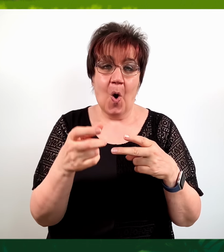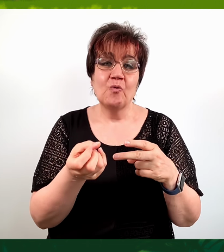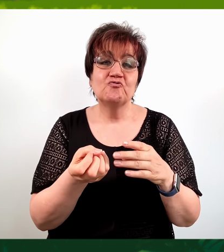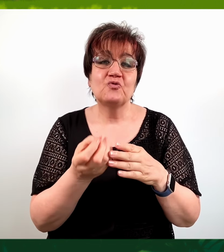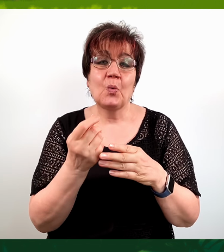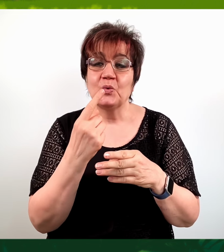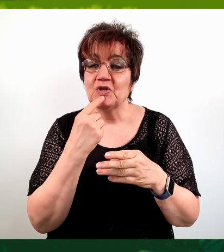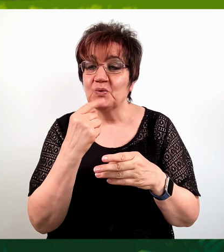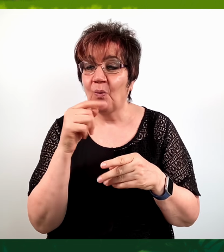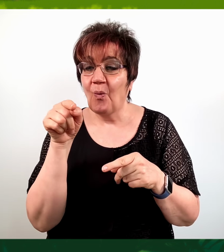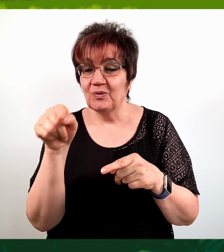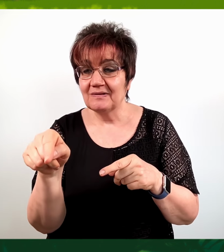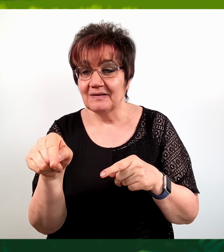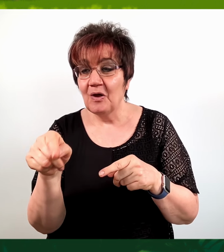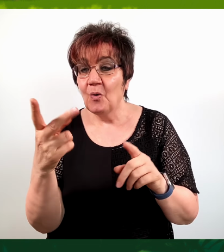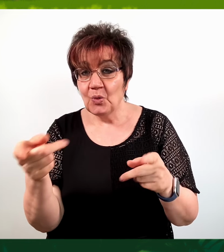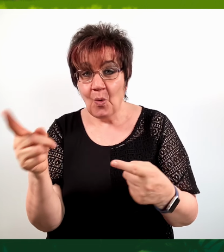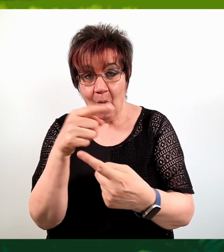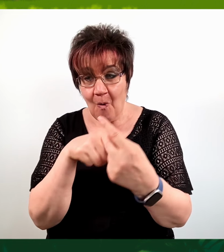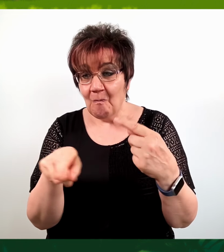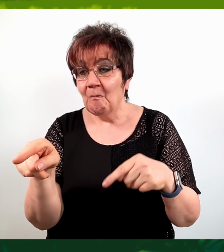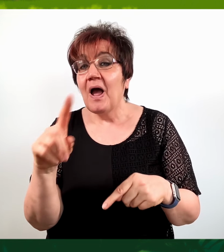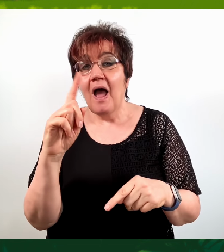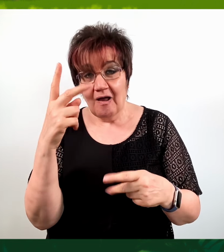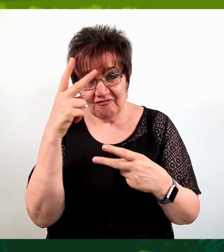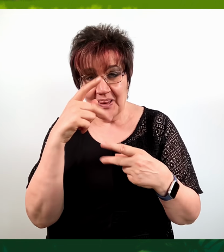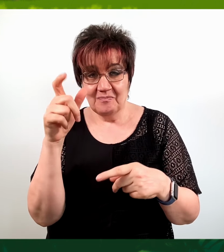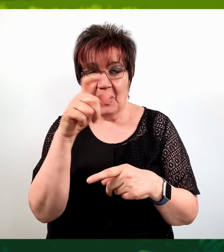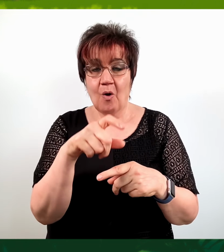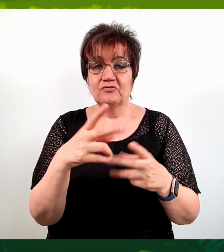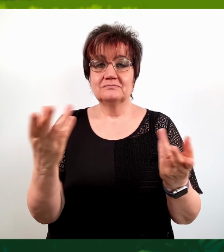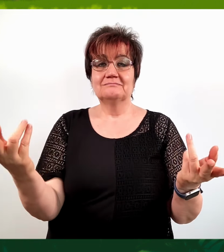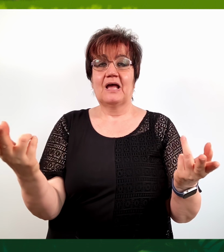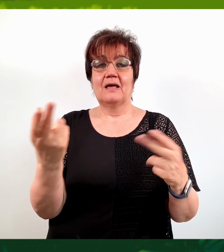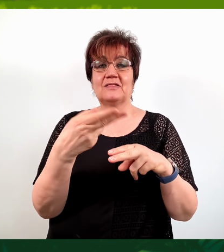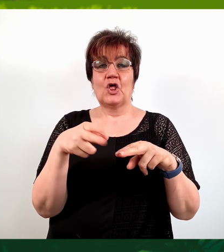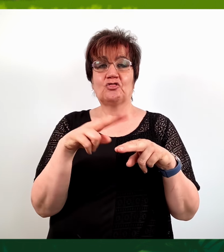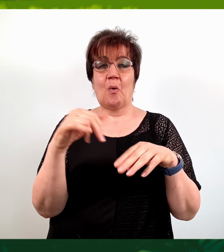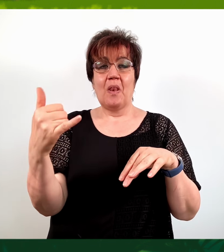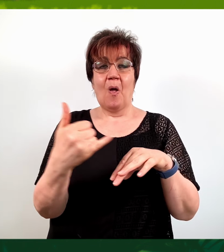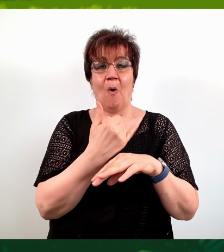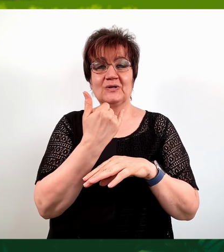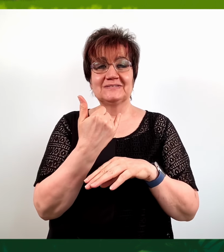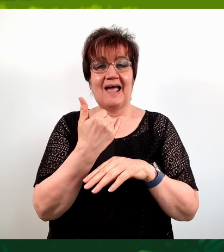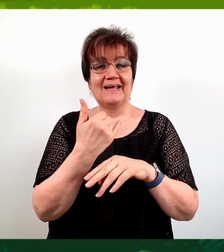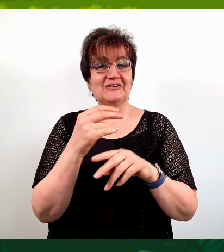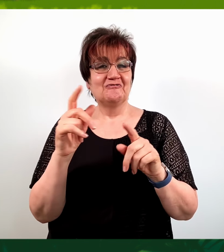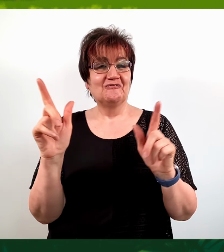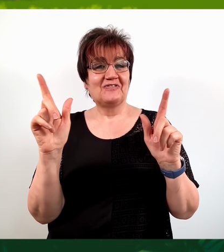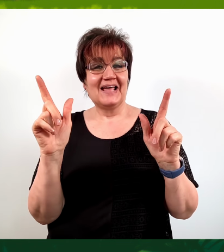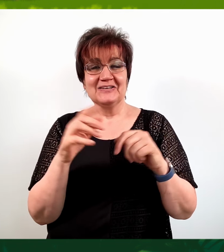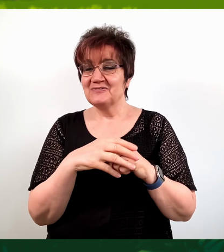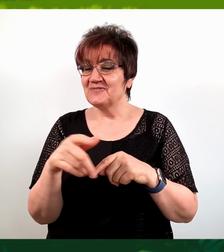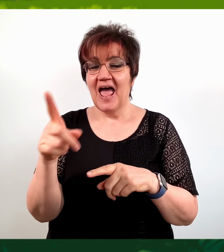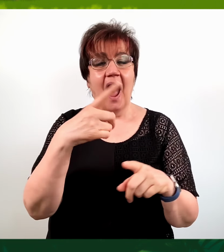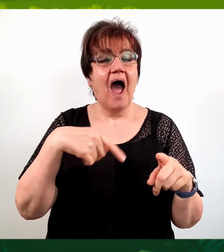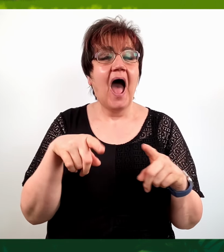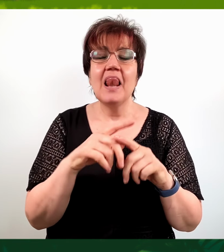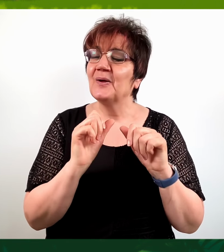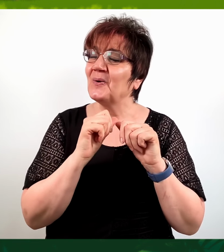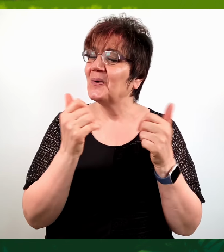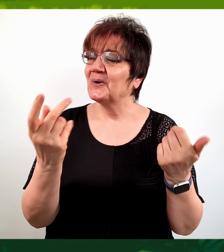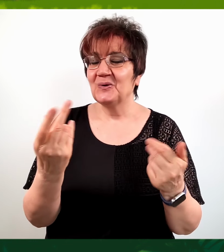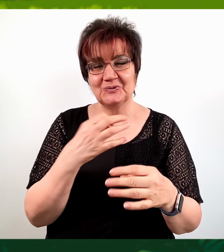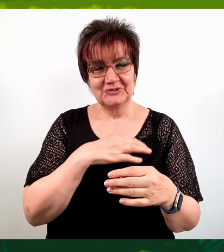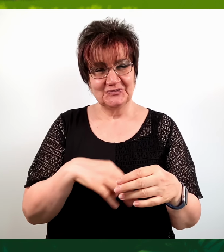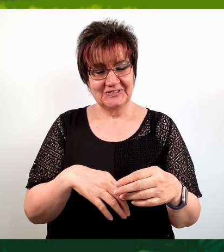und Rosenrot sich in ihn verliebte, wurde eine Doppelhochzeit gefeiert. So lebten alle